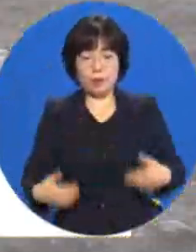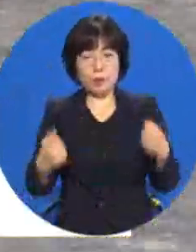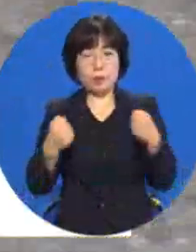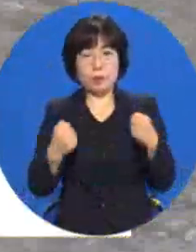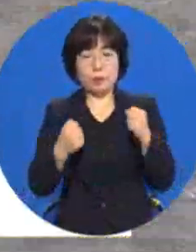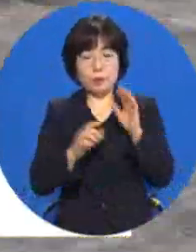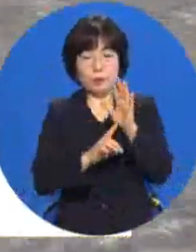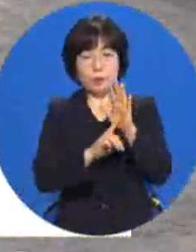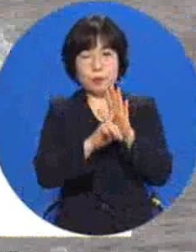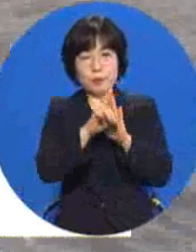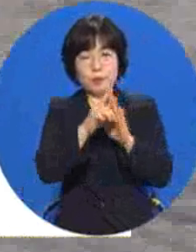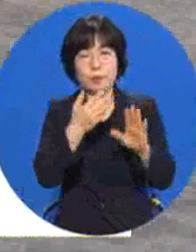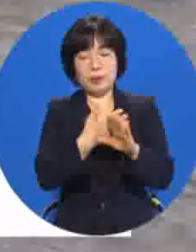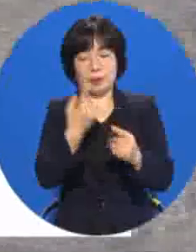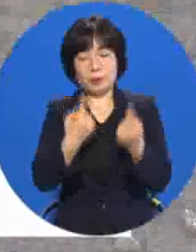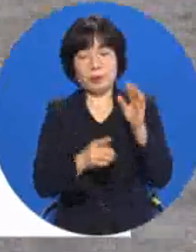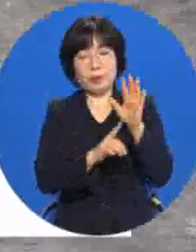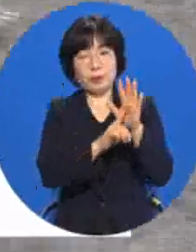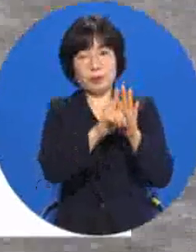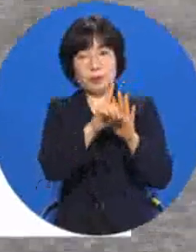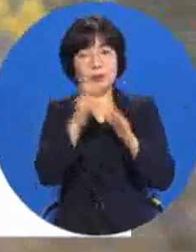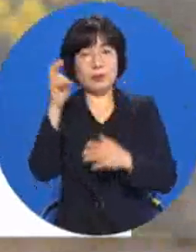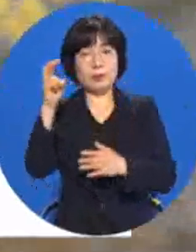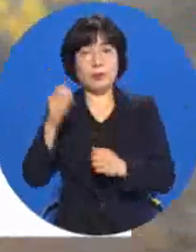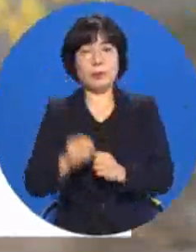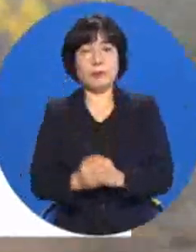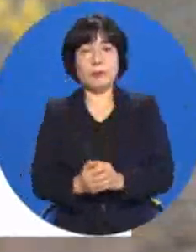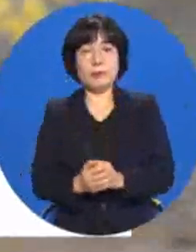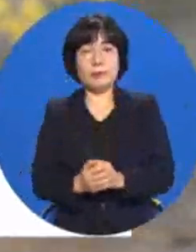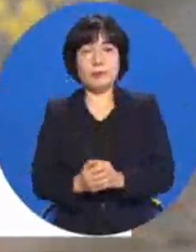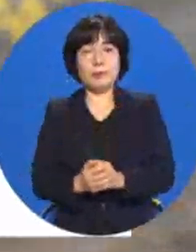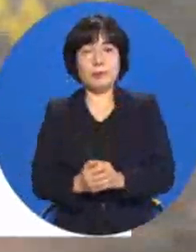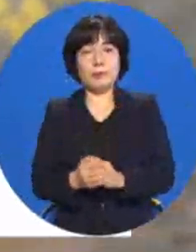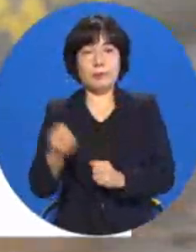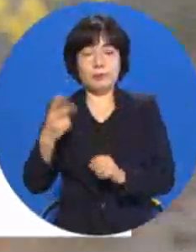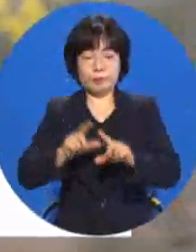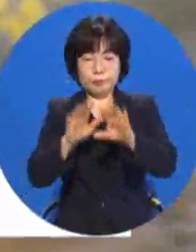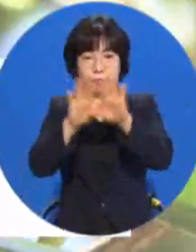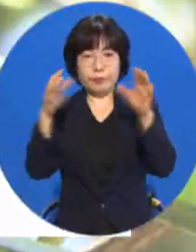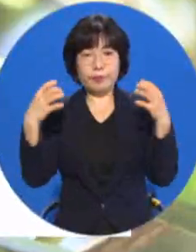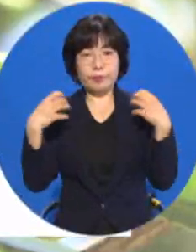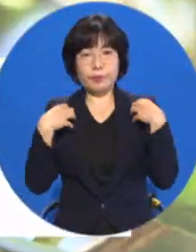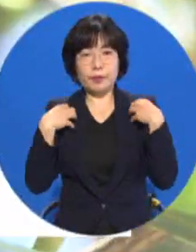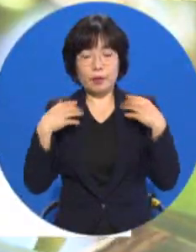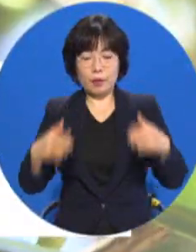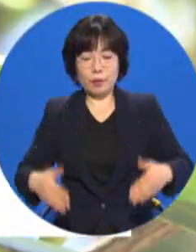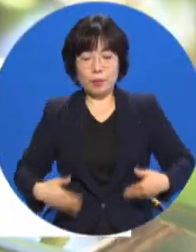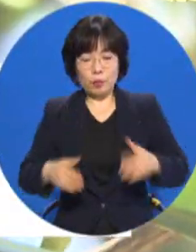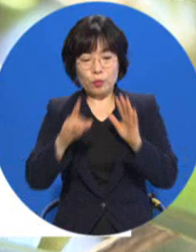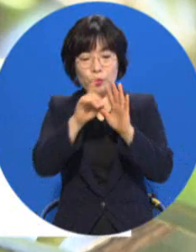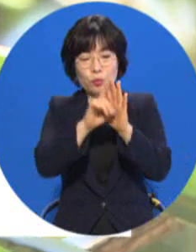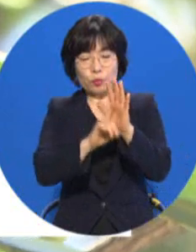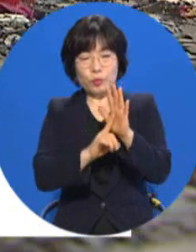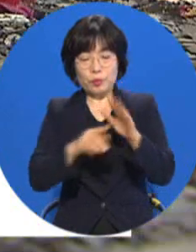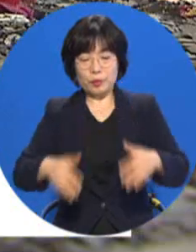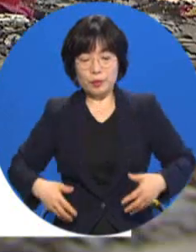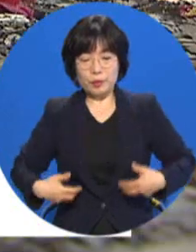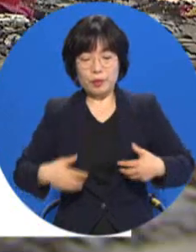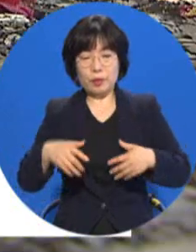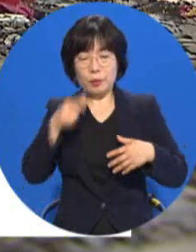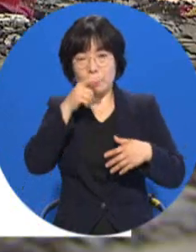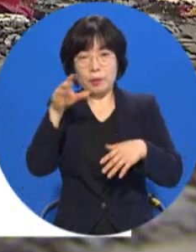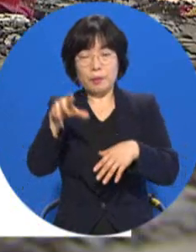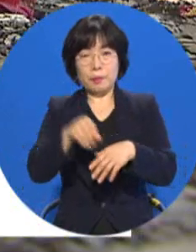평균 기온이 평년보다 높을 것으로 예상된다고 밝혔습니다. 기상청은 또 봄철 후반에는 따뜻하고